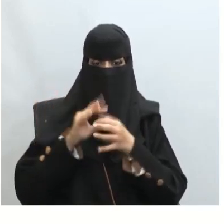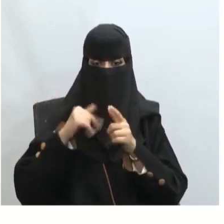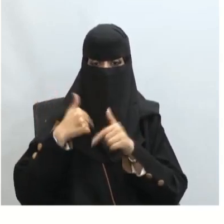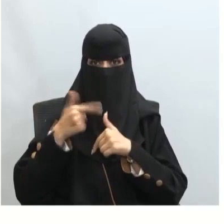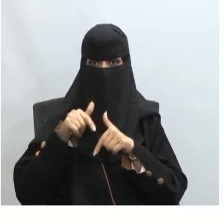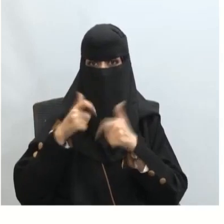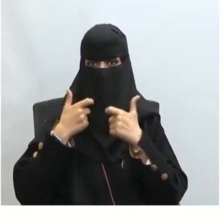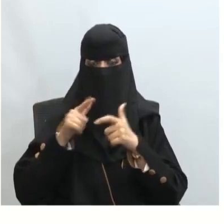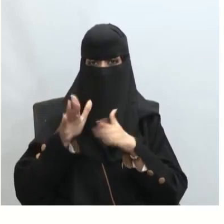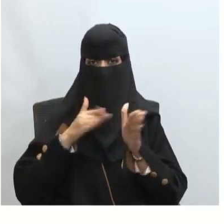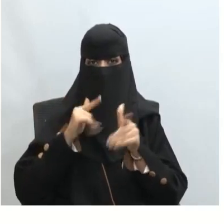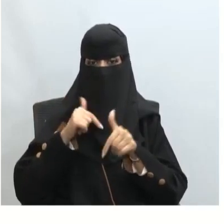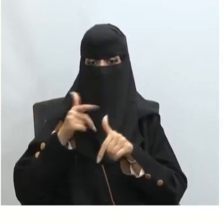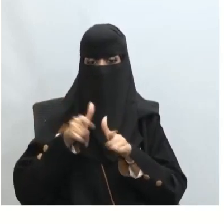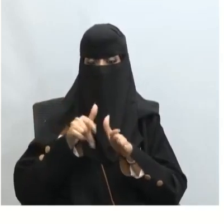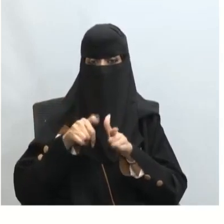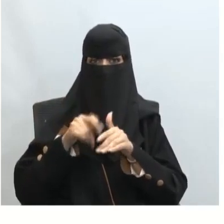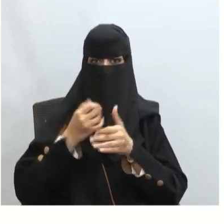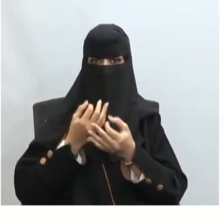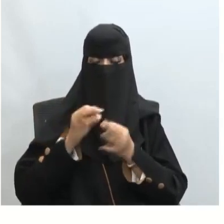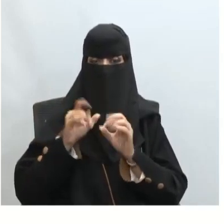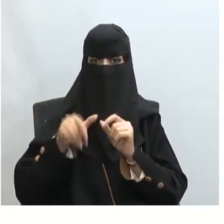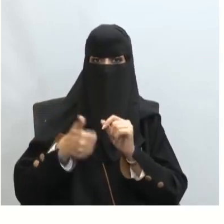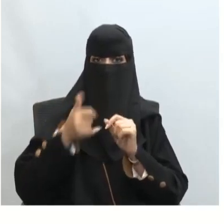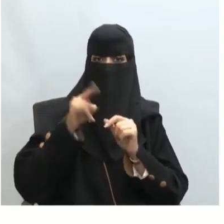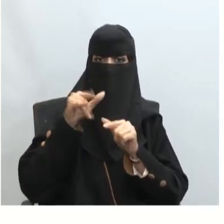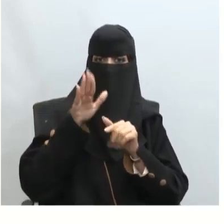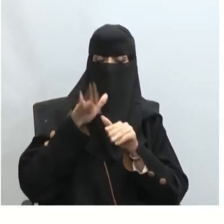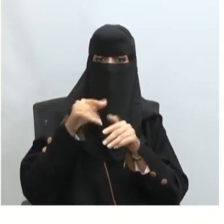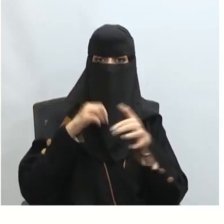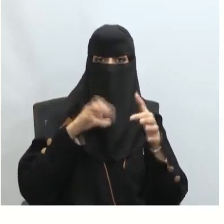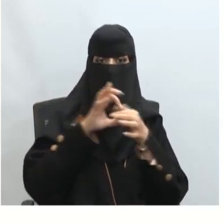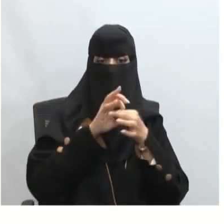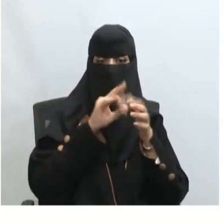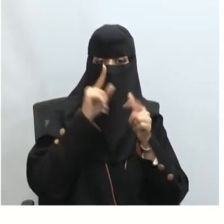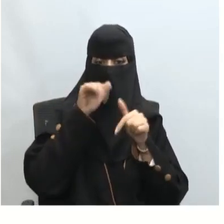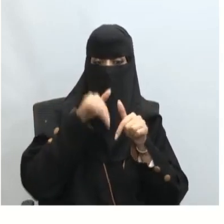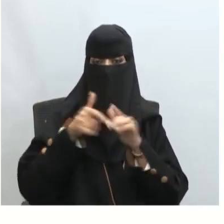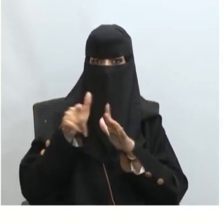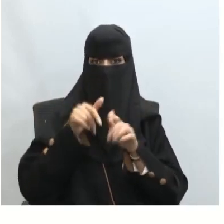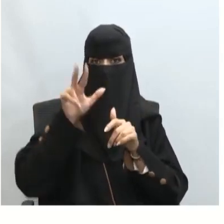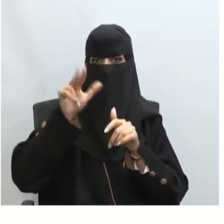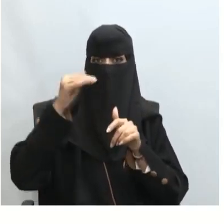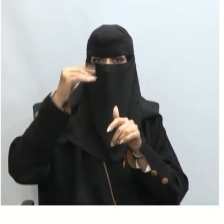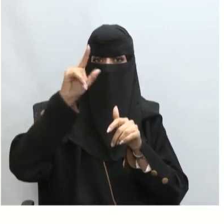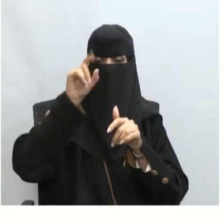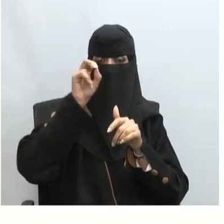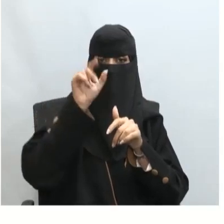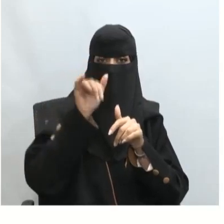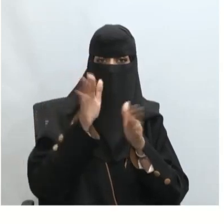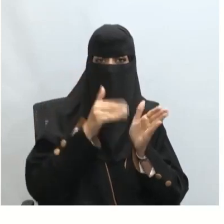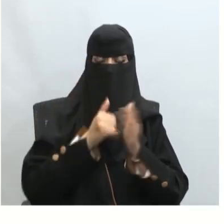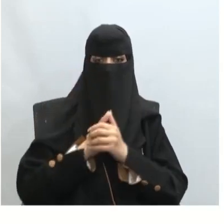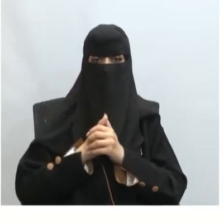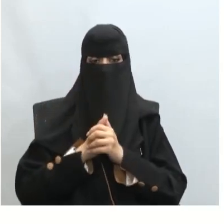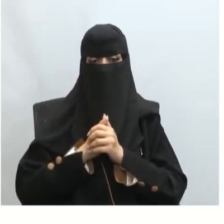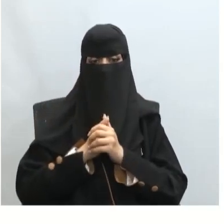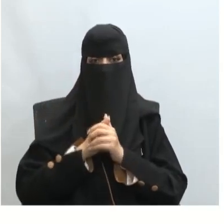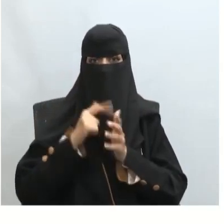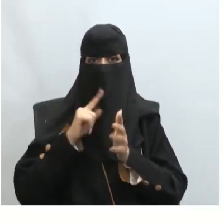لاحظ سيعطيني الكان ولكن هنا حلقه اذا سيعطيني الكان حلقي